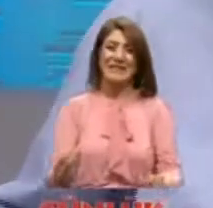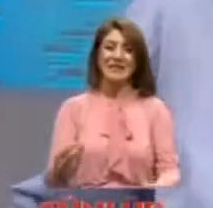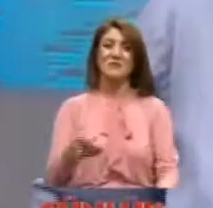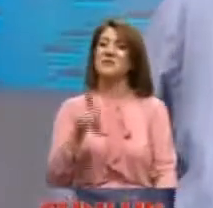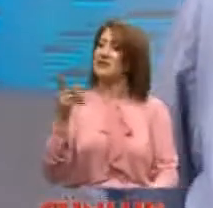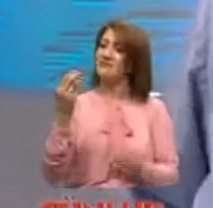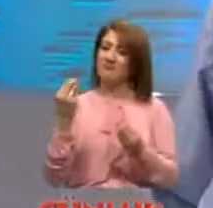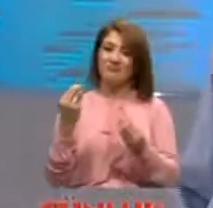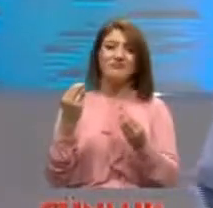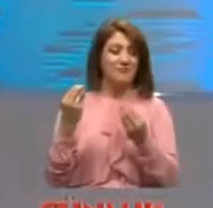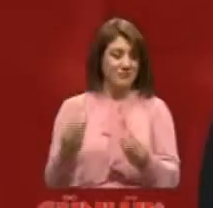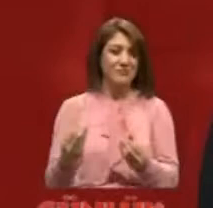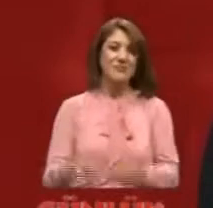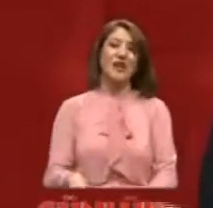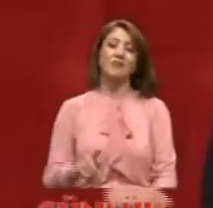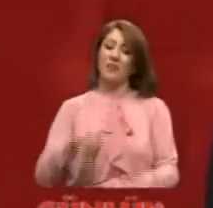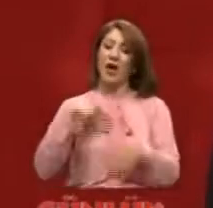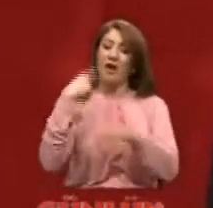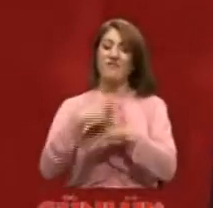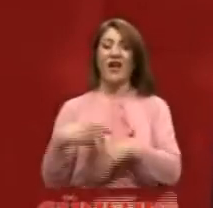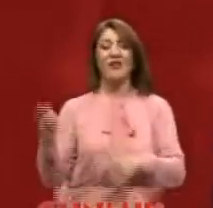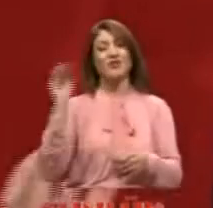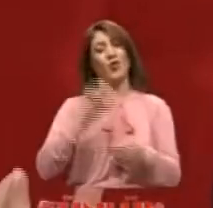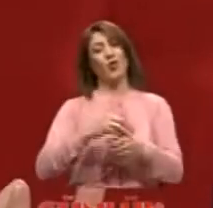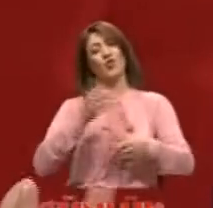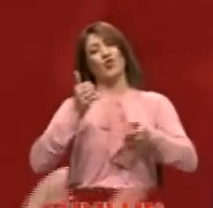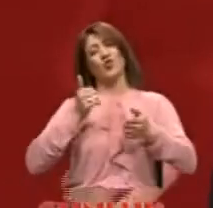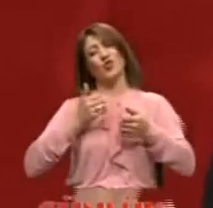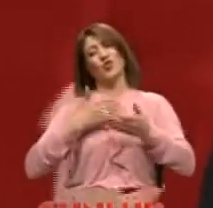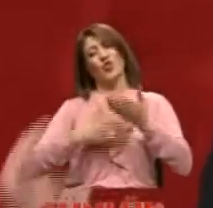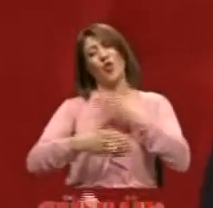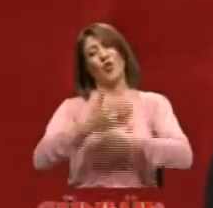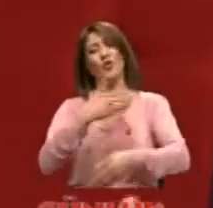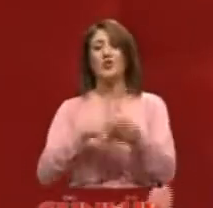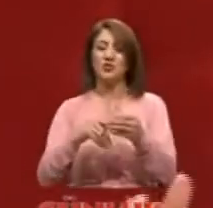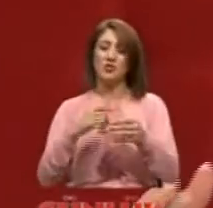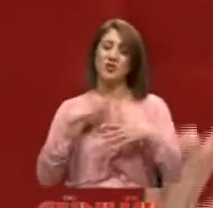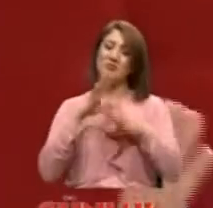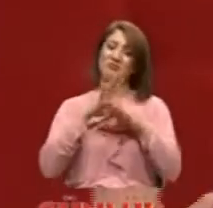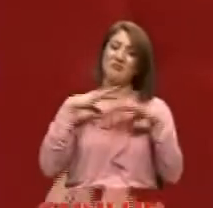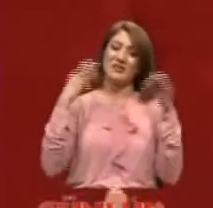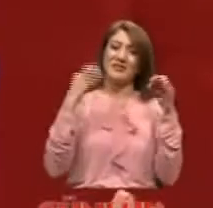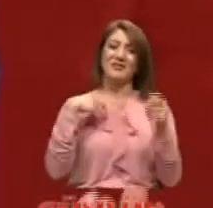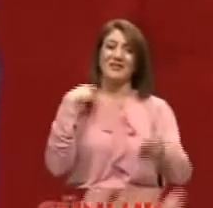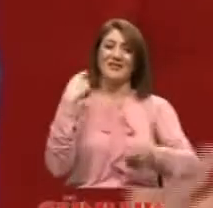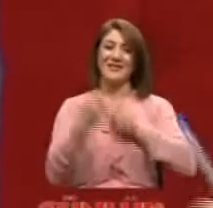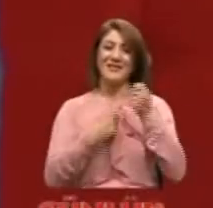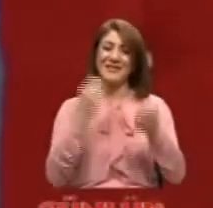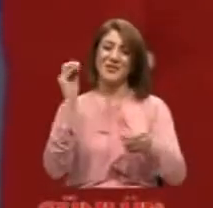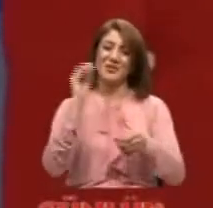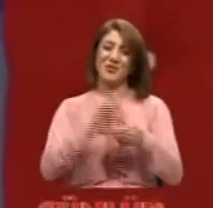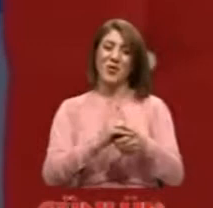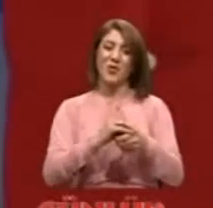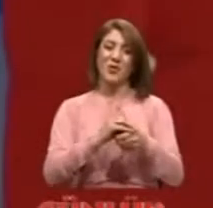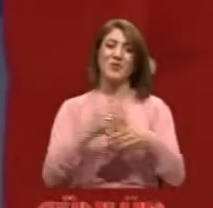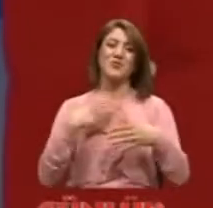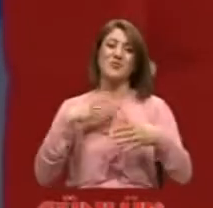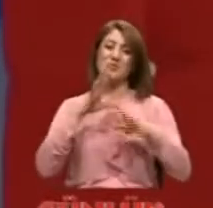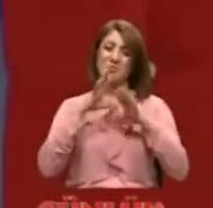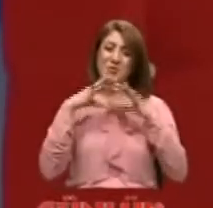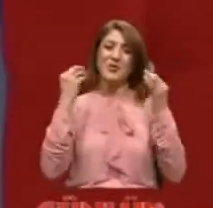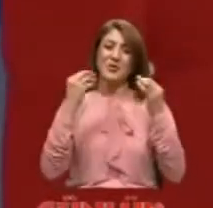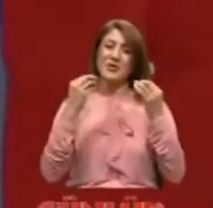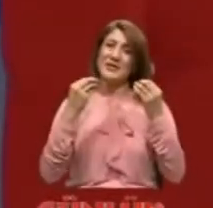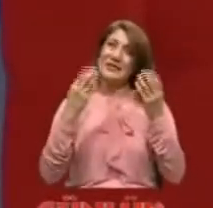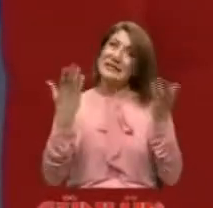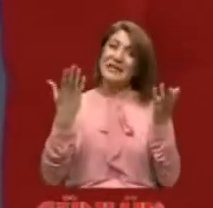İyi, güzeliz. Haftanın sonunun yorgunluğu ama mutluluğu, işimizi çıkarmış olmanın, güzellikle yapmış olmanın mutluluğu